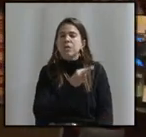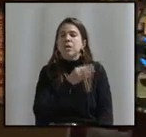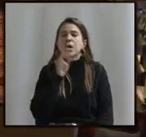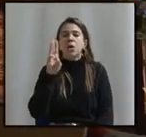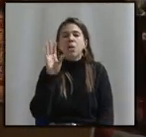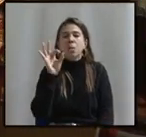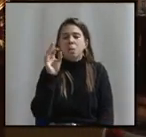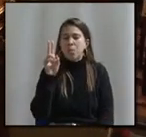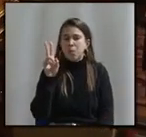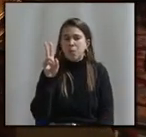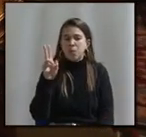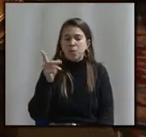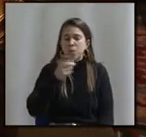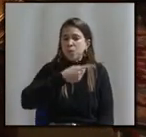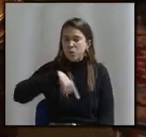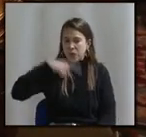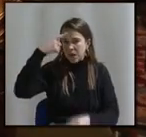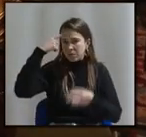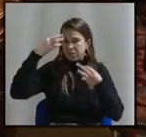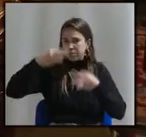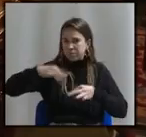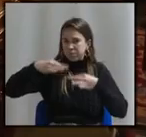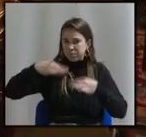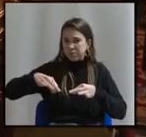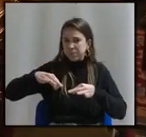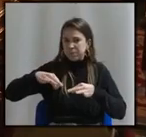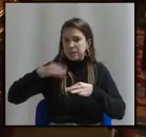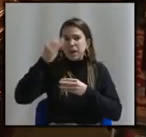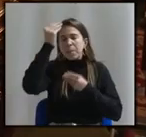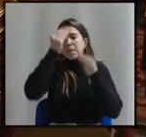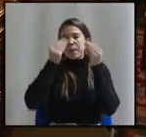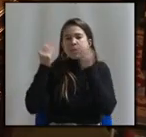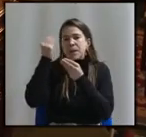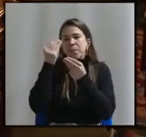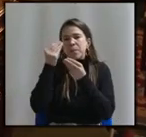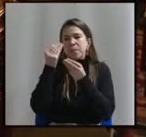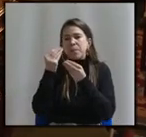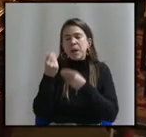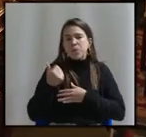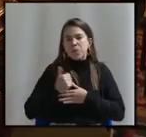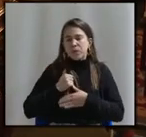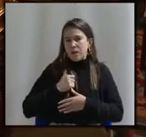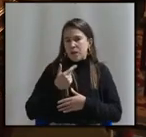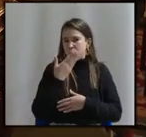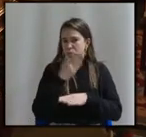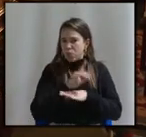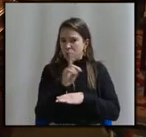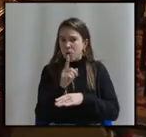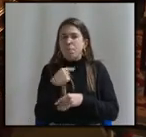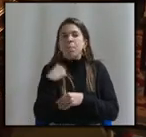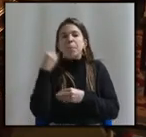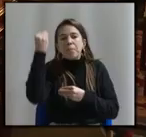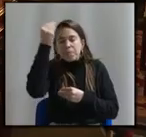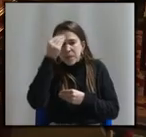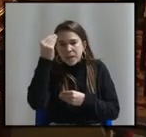nosaltres evidentment que no veiem que això sigui, aquests diners no s'han d'aprofitar. El que jo he dit, que segurament l'equip de govern ja està al